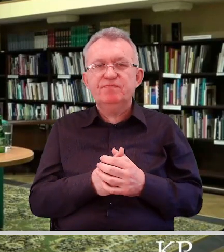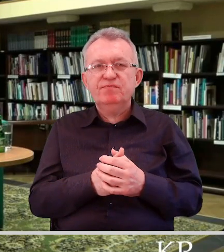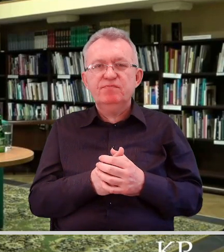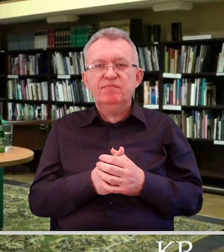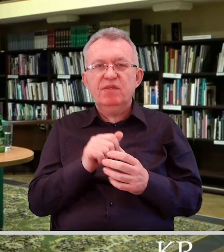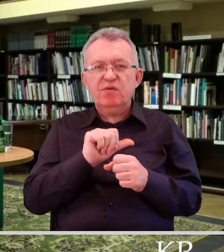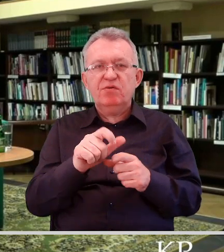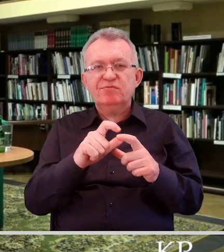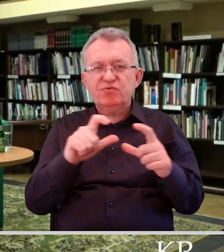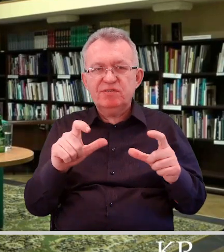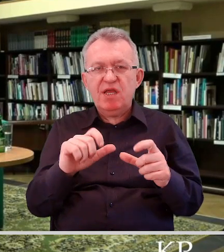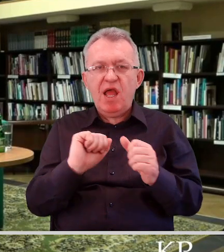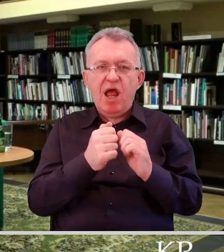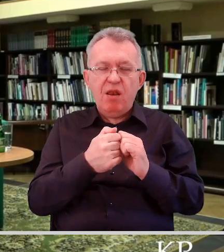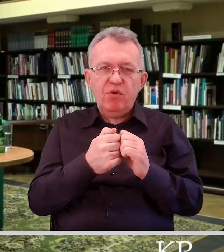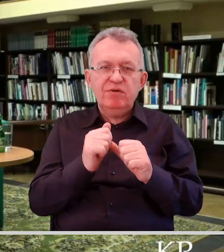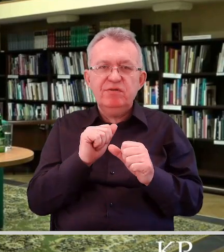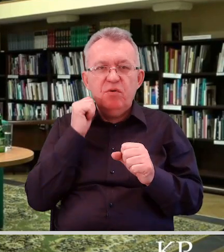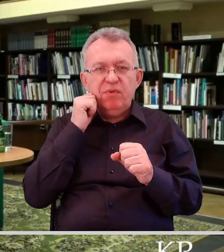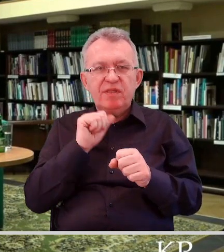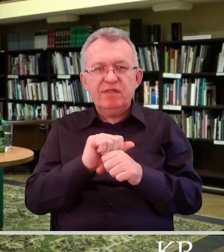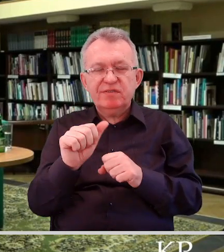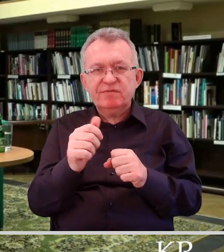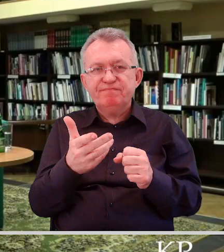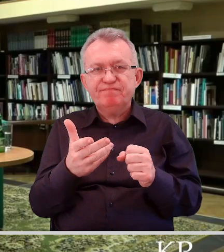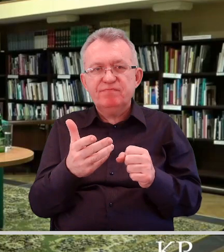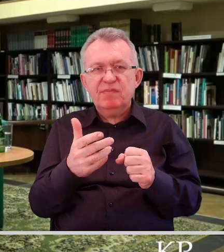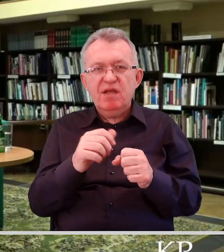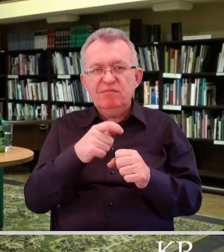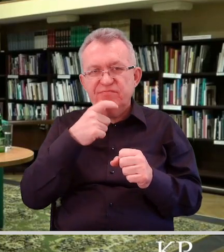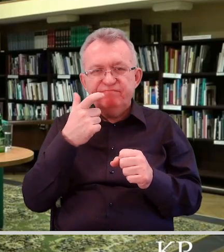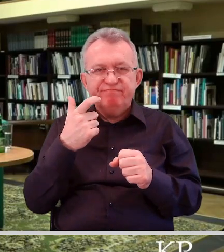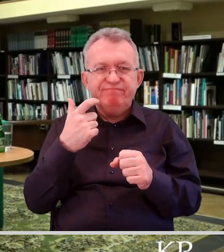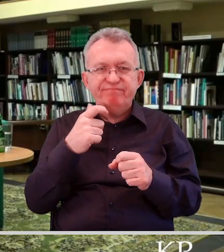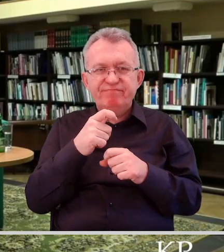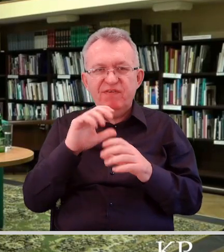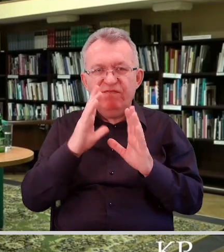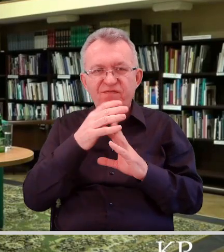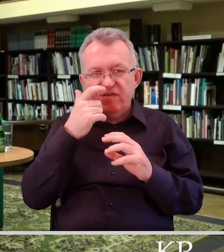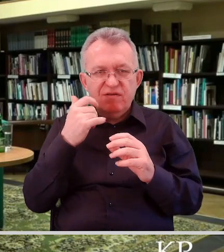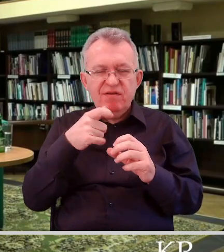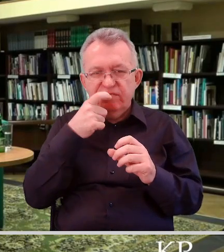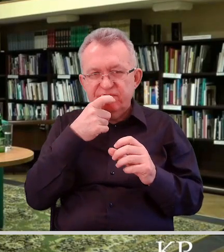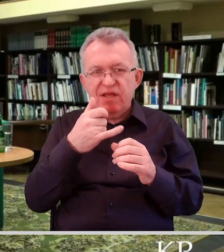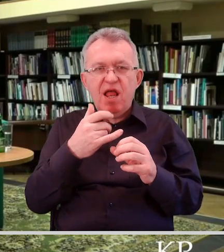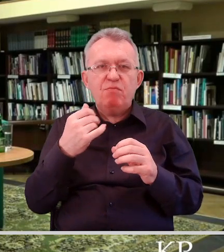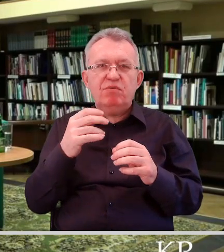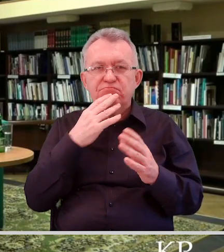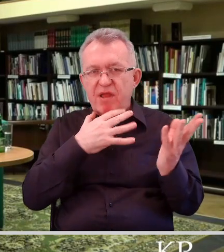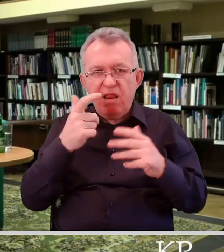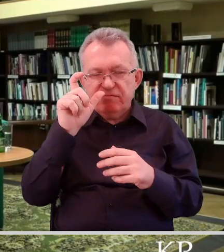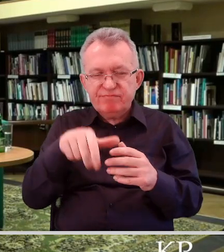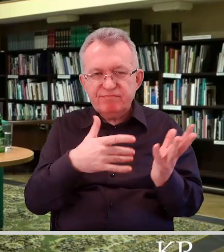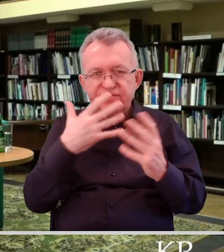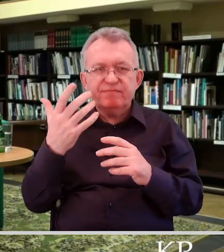Temu etapowi, którym albo są jakimiś wiedźmami, tak, wiedzącymi wiedźmami, albo palonymi na stosie wiedźmami,